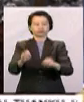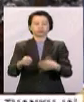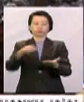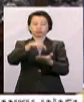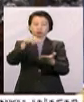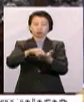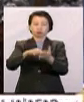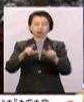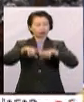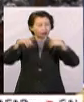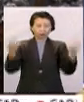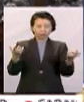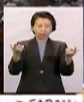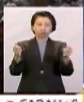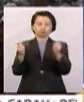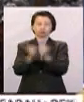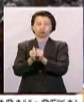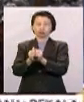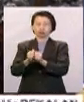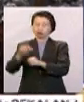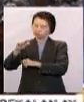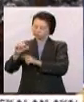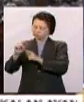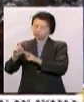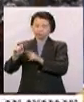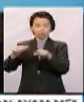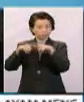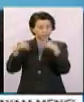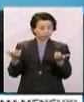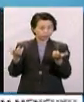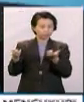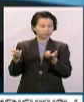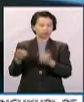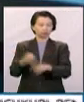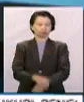Ini berbeza sekali daripada sistem GST sebelum ini.